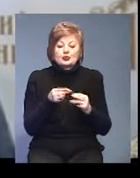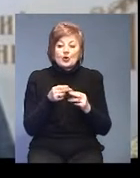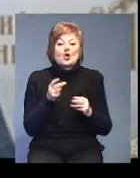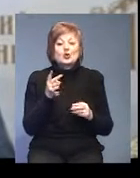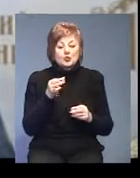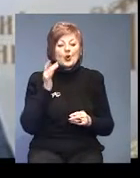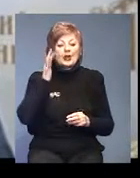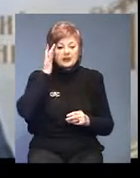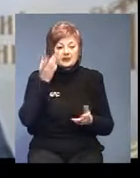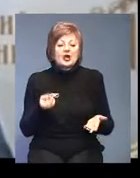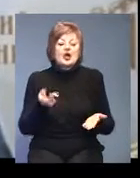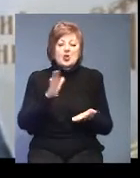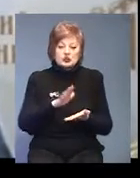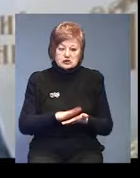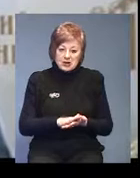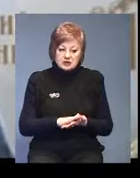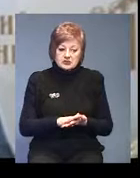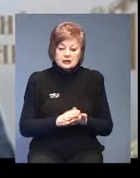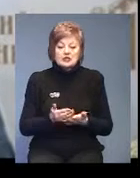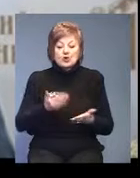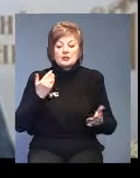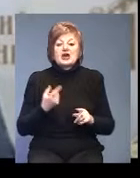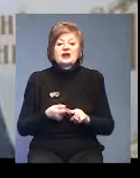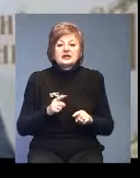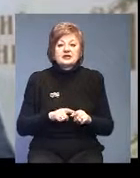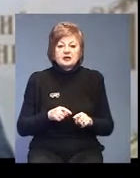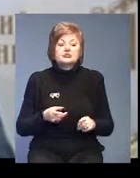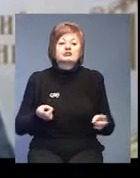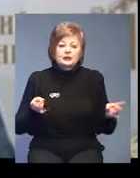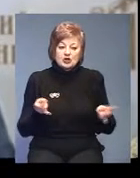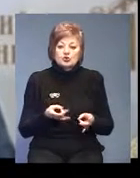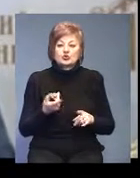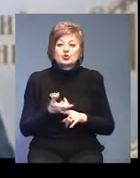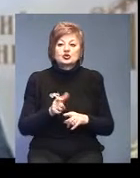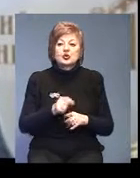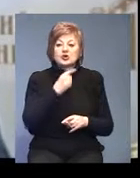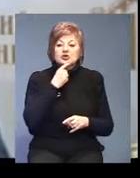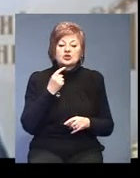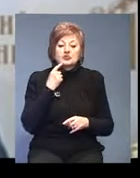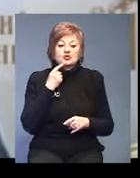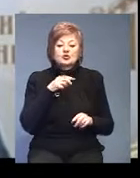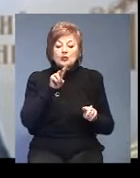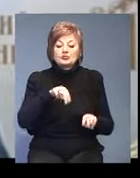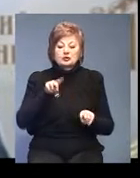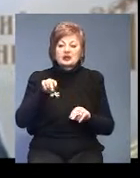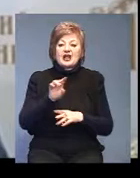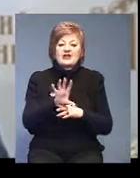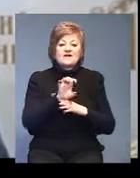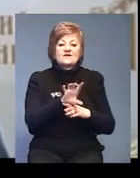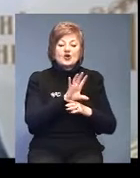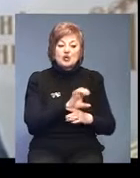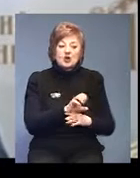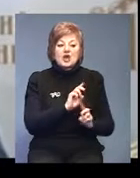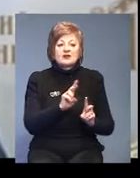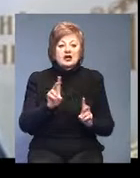ідея залишилась первісна. Але перед тим довелося дуже багато переглянути фотографій,